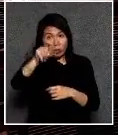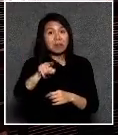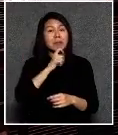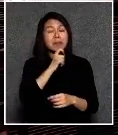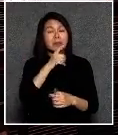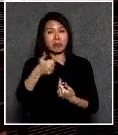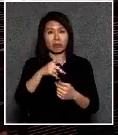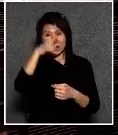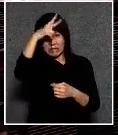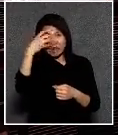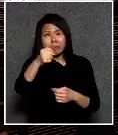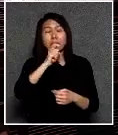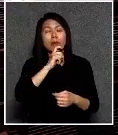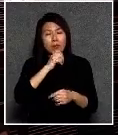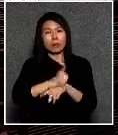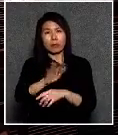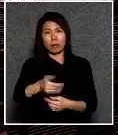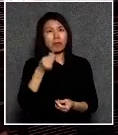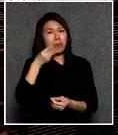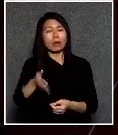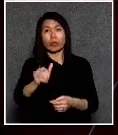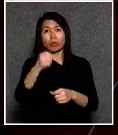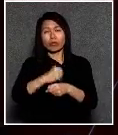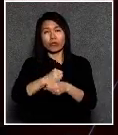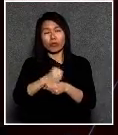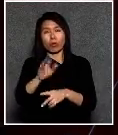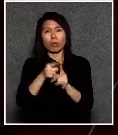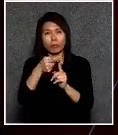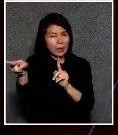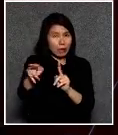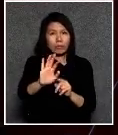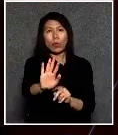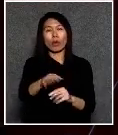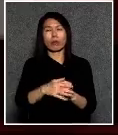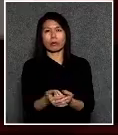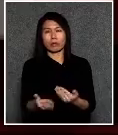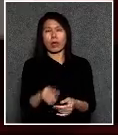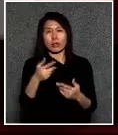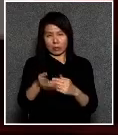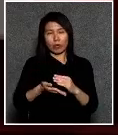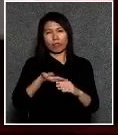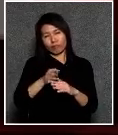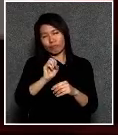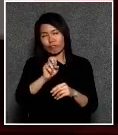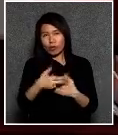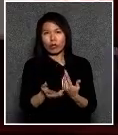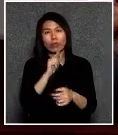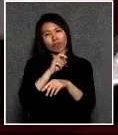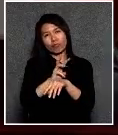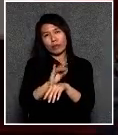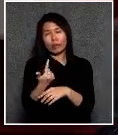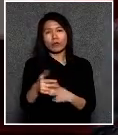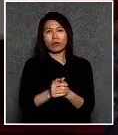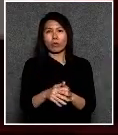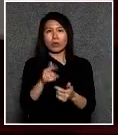嚟做特首都未定，俾佢擺冇所謂，大家鬥做。 黃議員唔好離題啦。 而家講翻正題咯，仲有幾分鐘，又好似唔